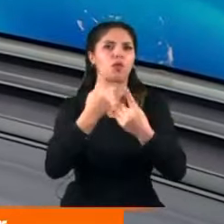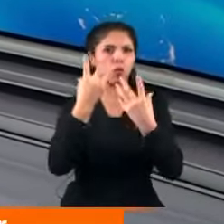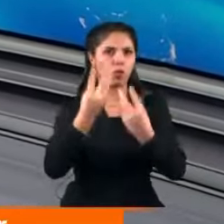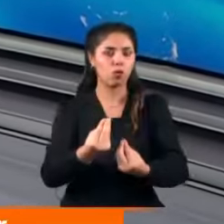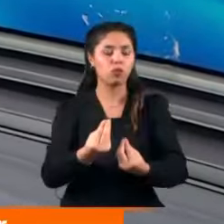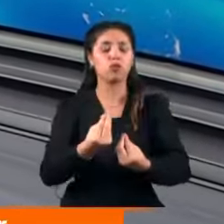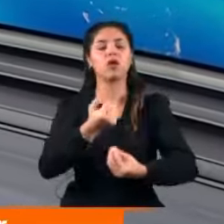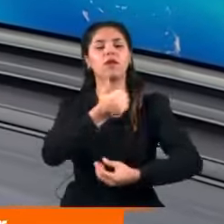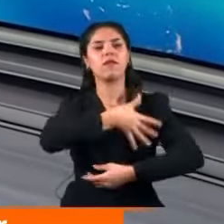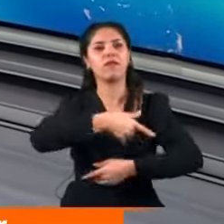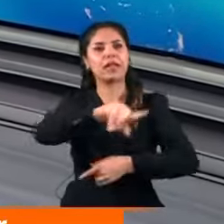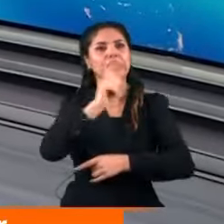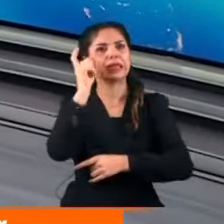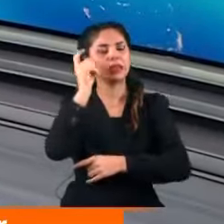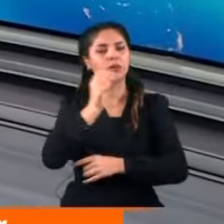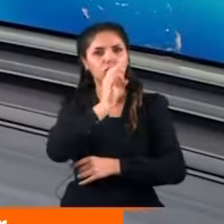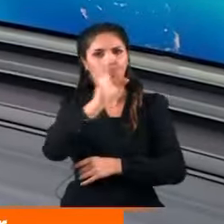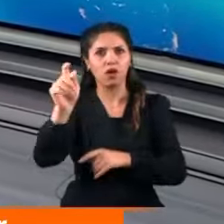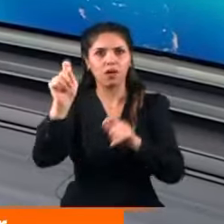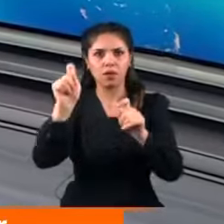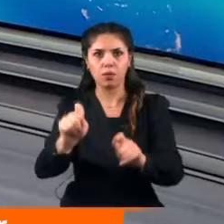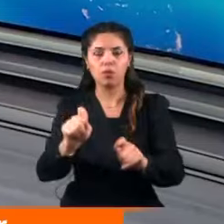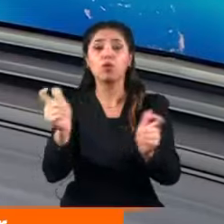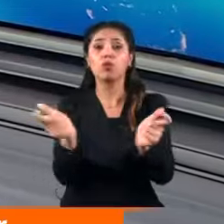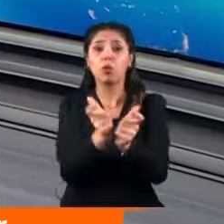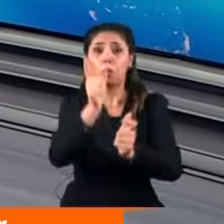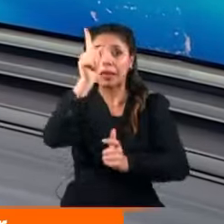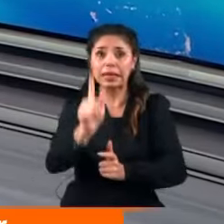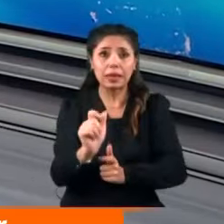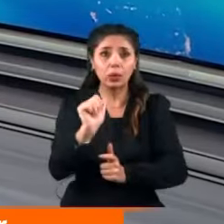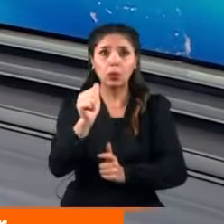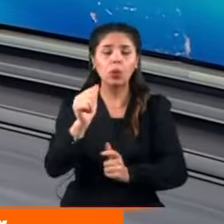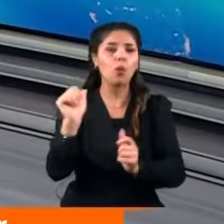yapacak. İşte zirvenin ilk gününden önemli notlar.